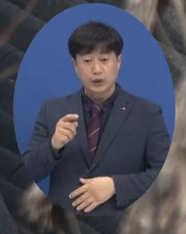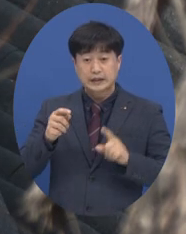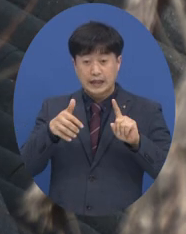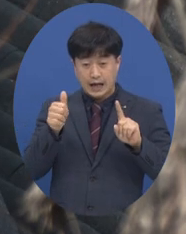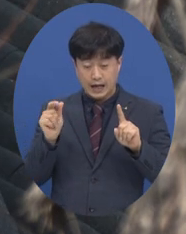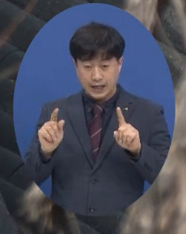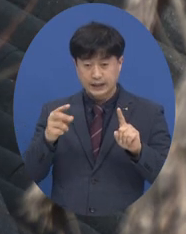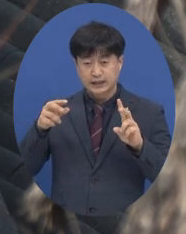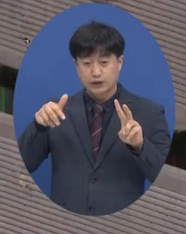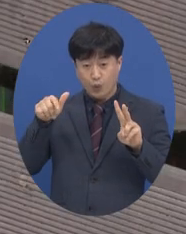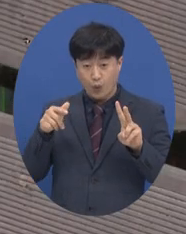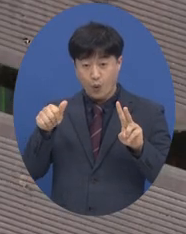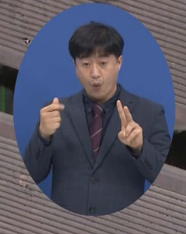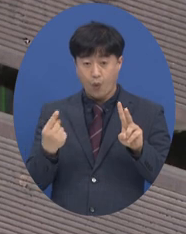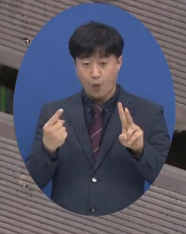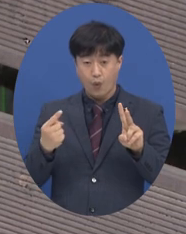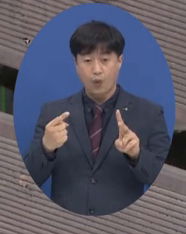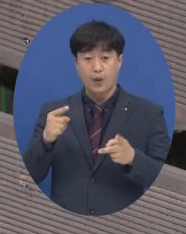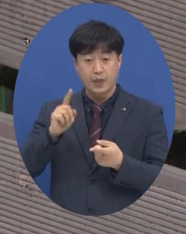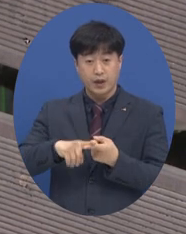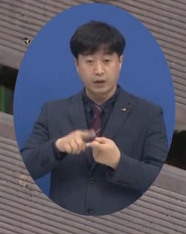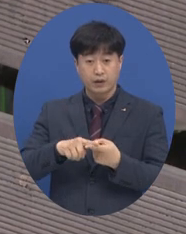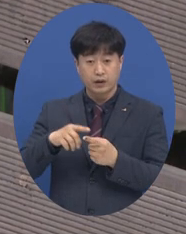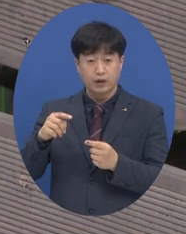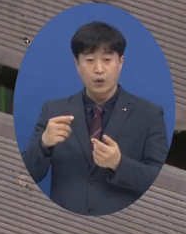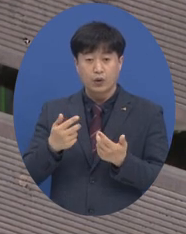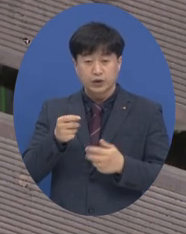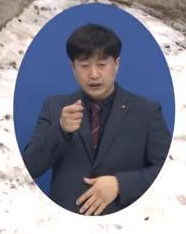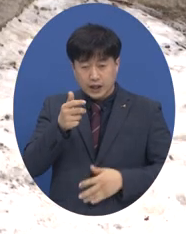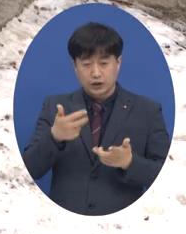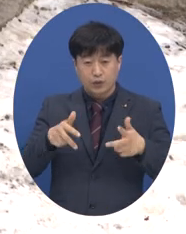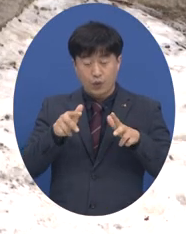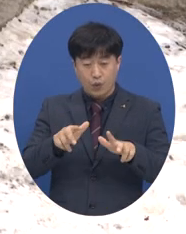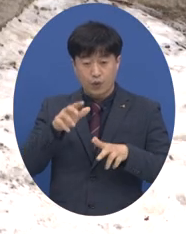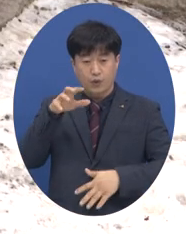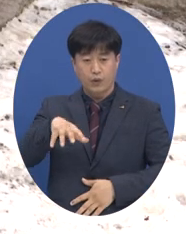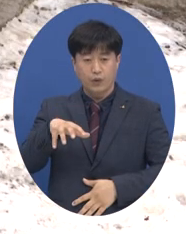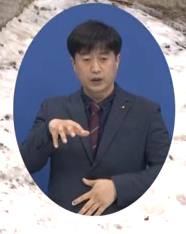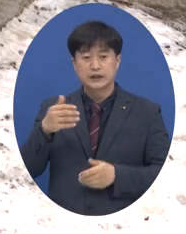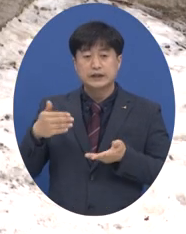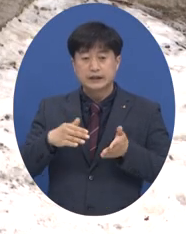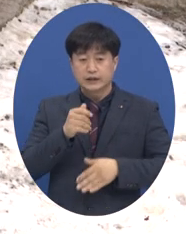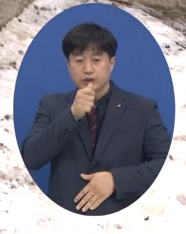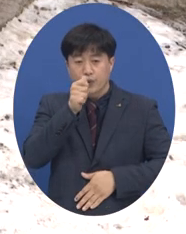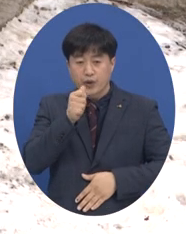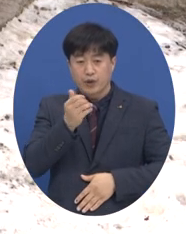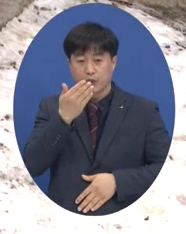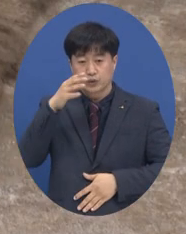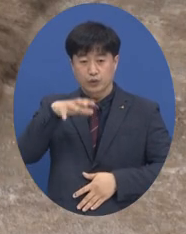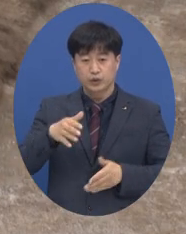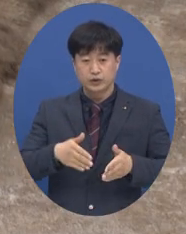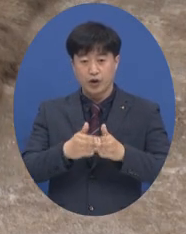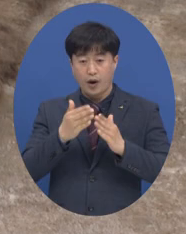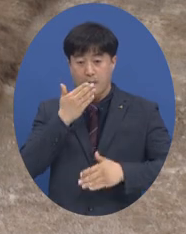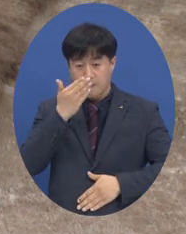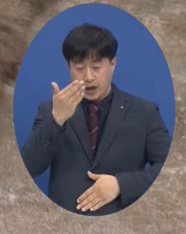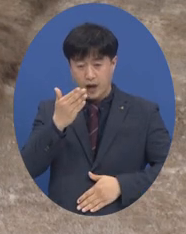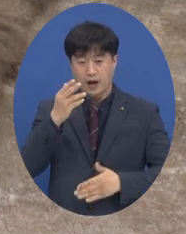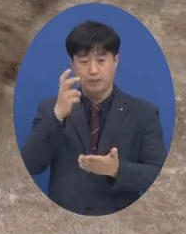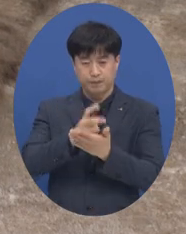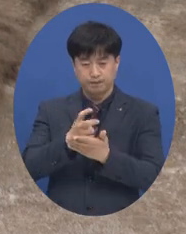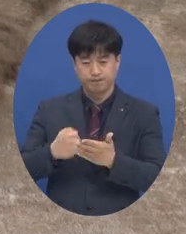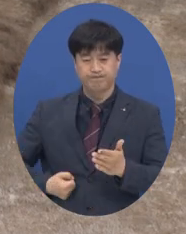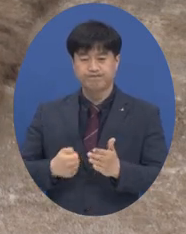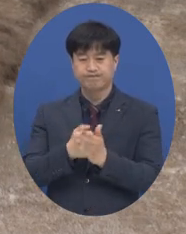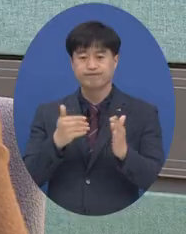제 2호에 따른 생활권 공원 중 소공원 및 근린공원 에 길고양이 급식소를 설치할 수 있도록 규정하고